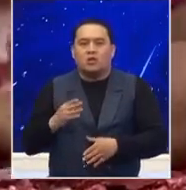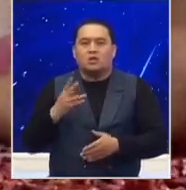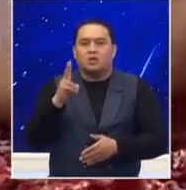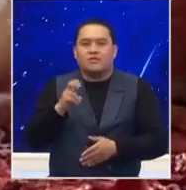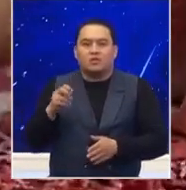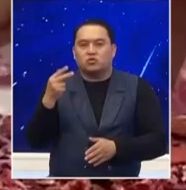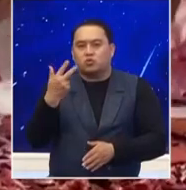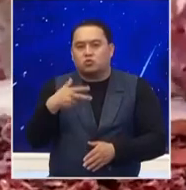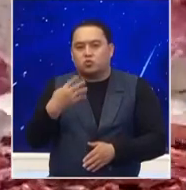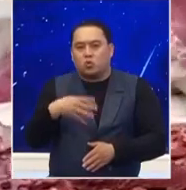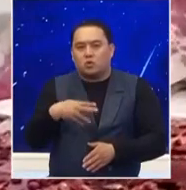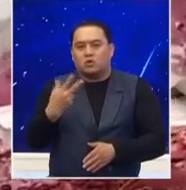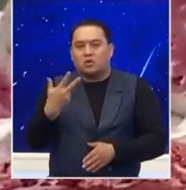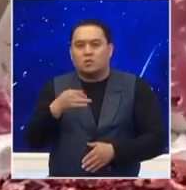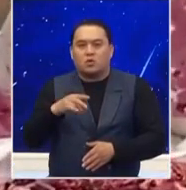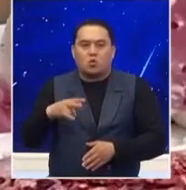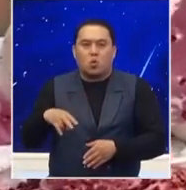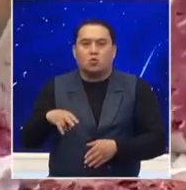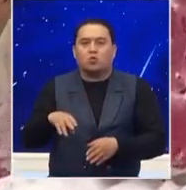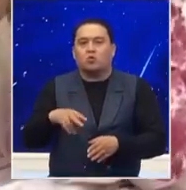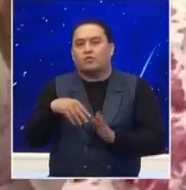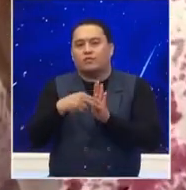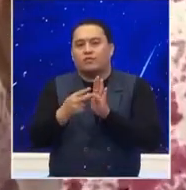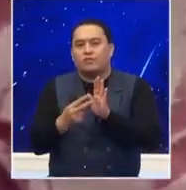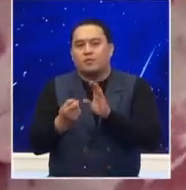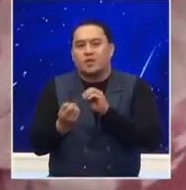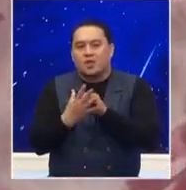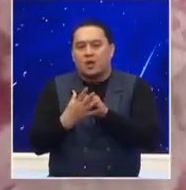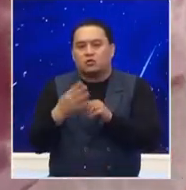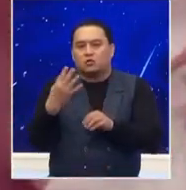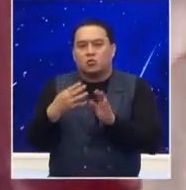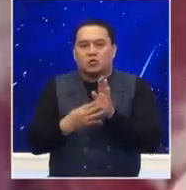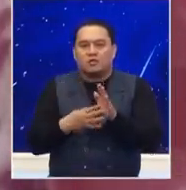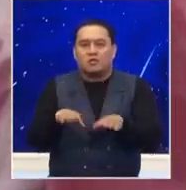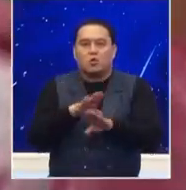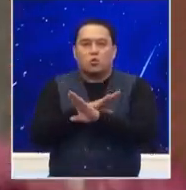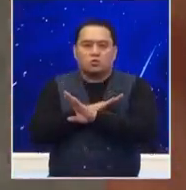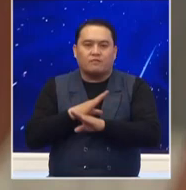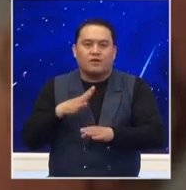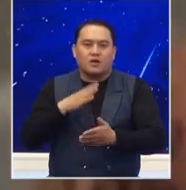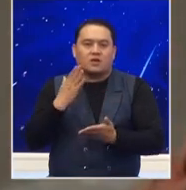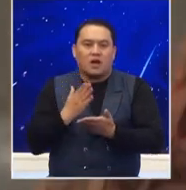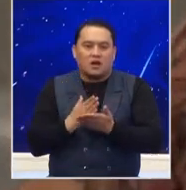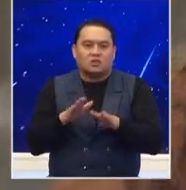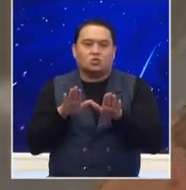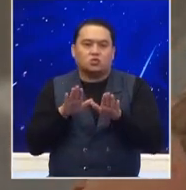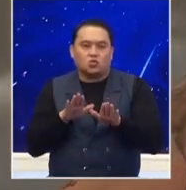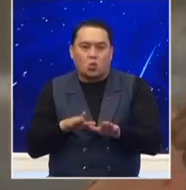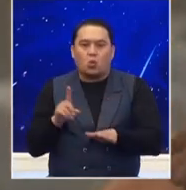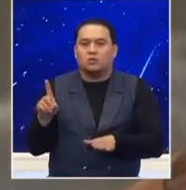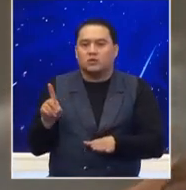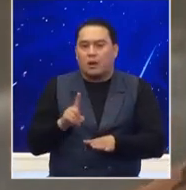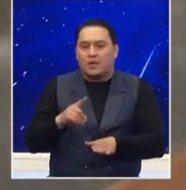имеется 243 миллиона жертв в возрасте от 15 до 49 лет. Но это только верхушка айсберга, потому